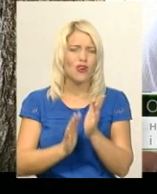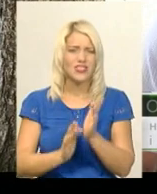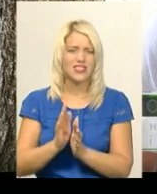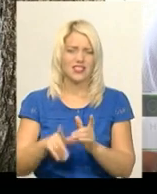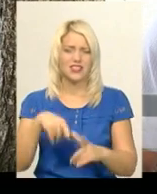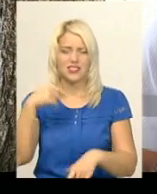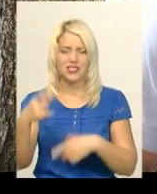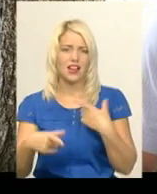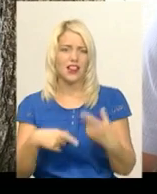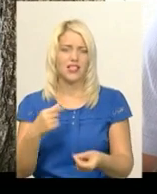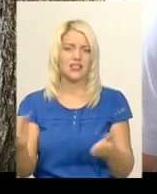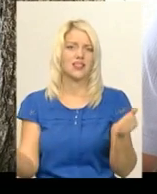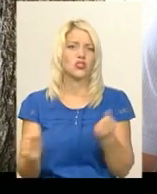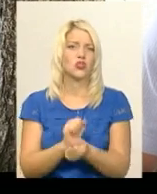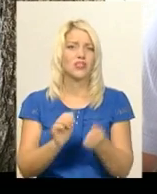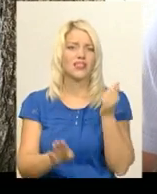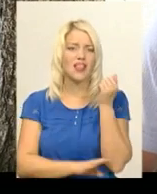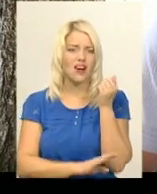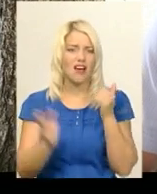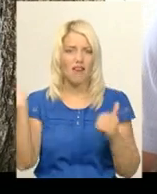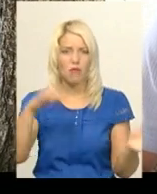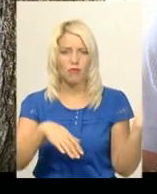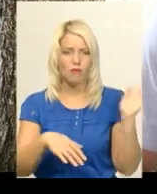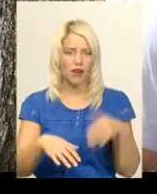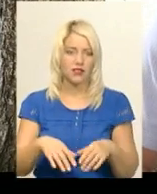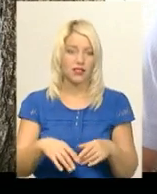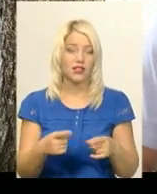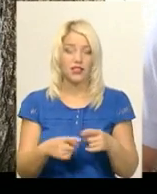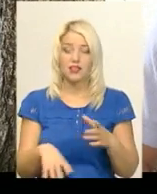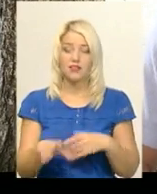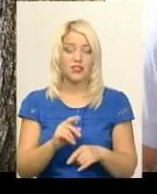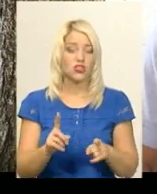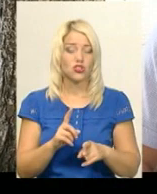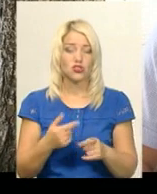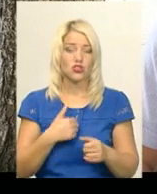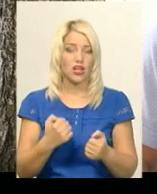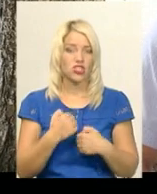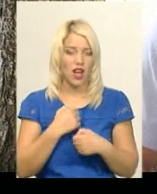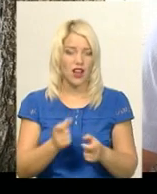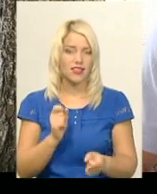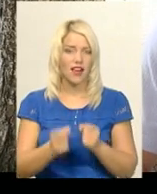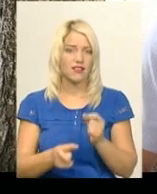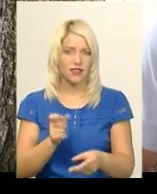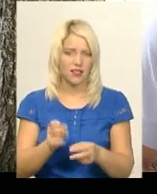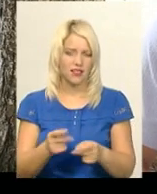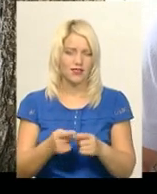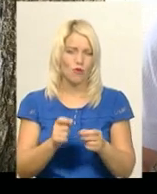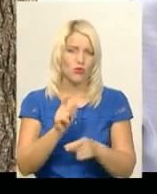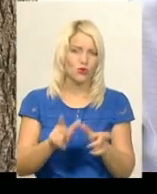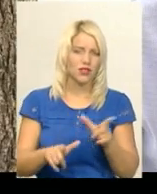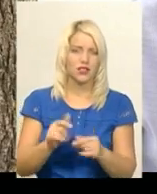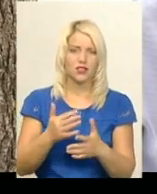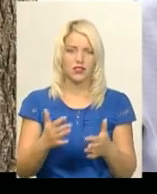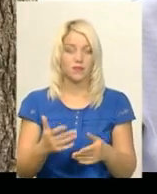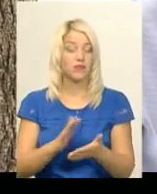листя, сухі дерева, які попадали і все остальне, що, на жаль, накидали наші містяни і бутилки і все остальне.